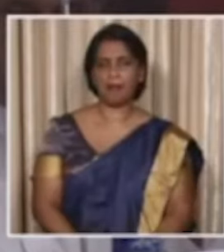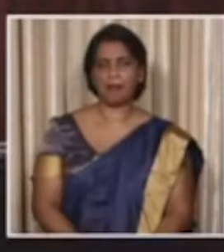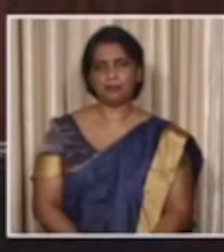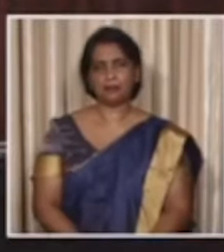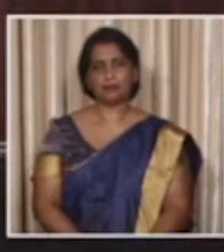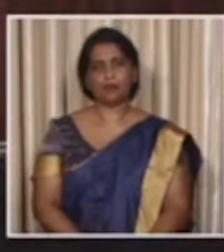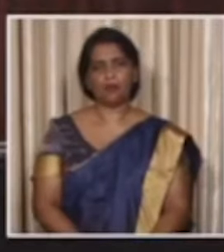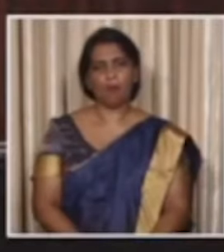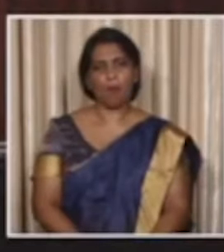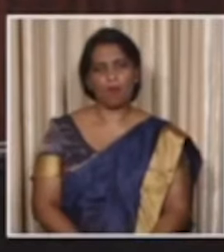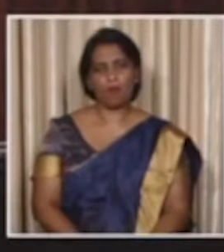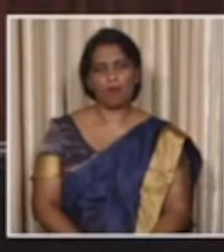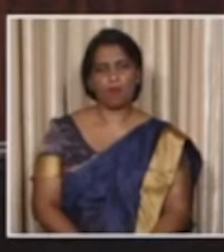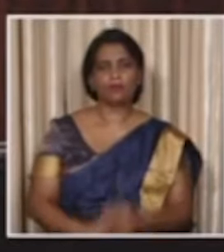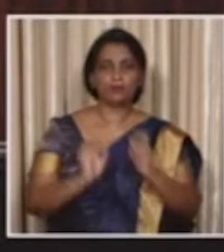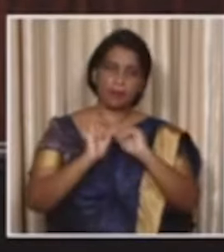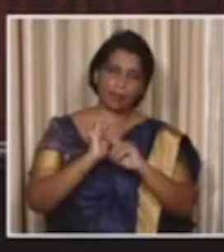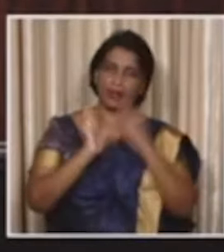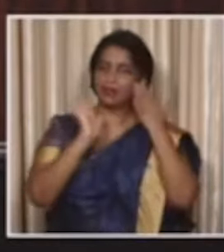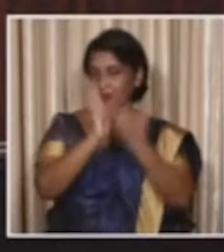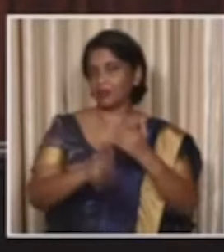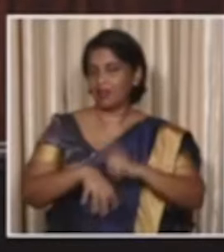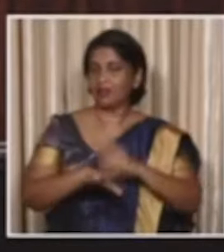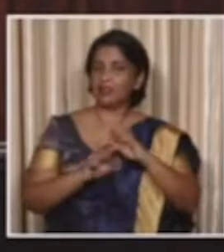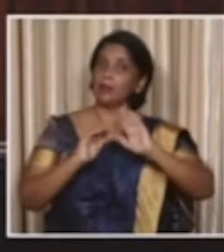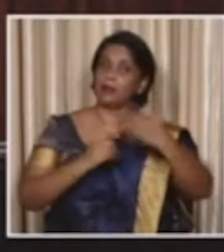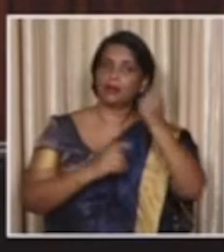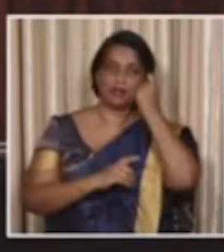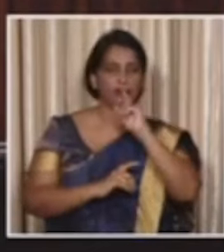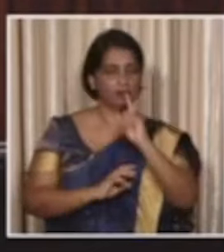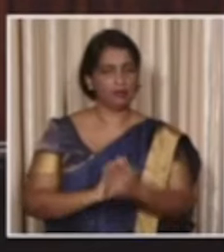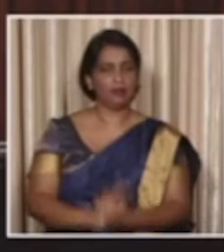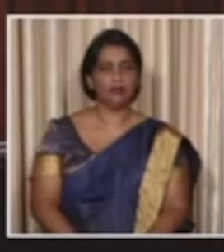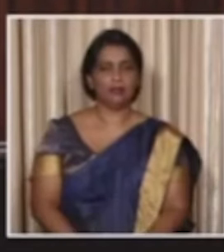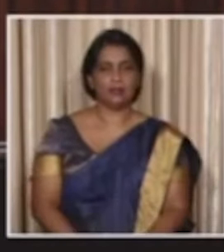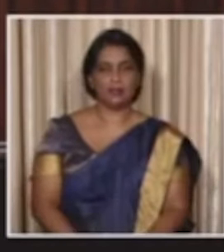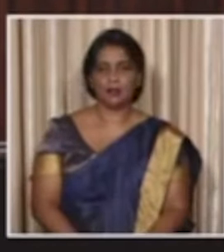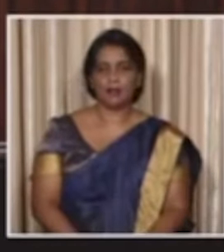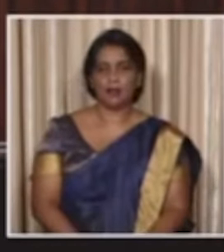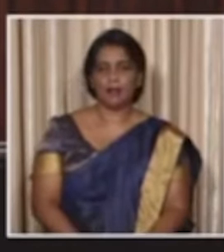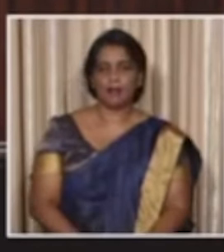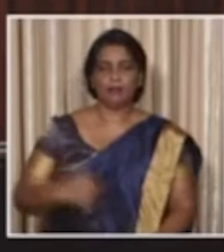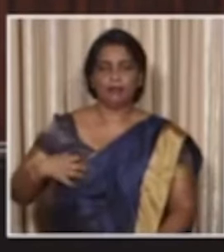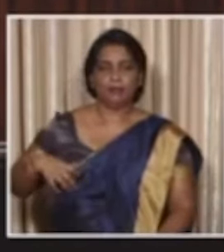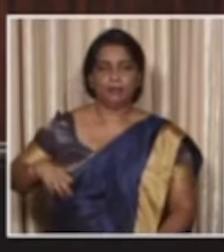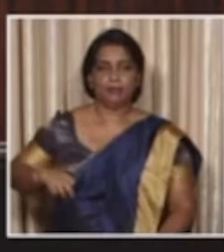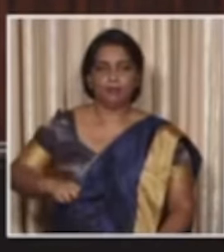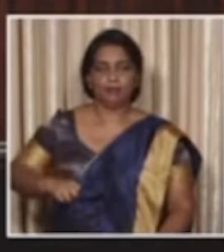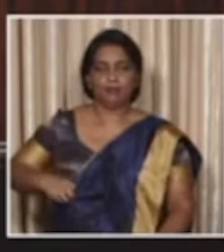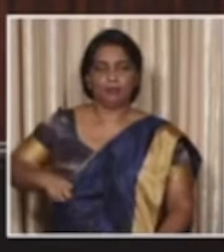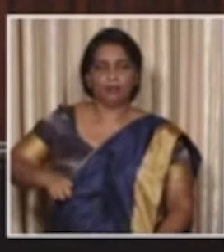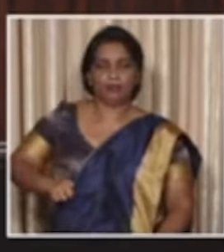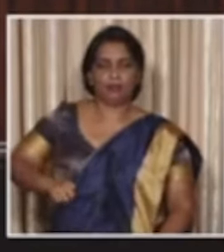බොහොම ඉතින් පනත ඉදිරිපත් කරන අවස්ථාව දෙන්න ඔබතුමා අදහස් දක්වන්න ඊට පස්සේ. ඔව් නිරෝජන්